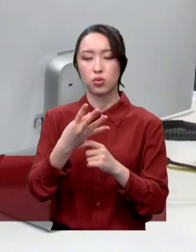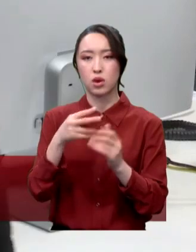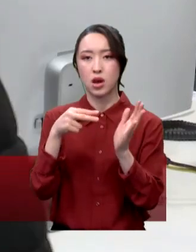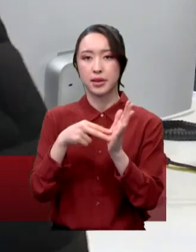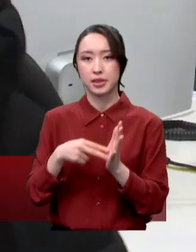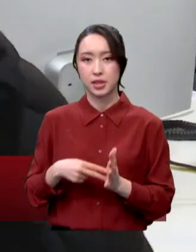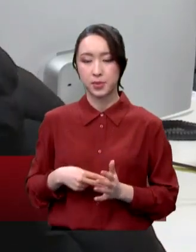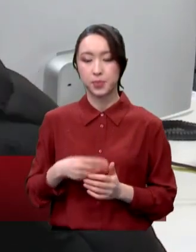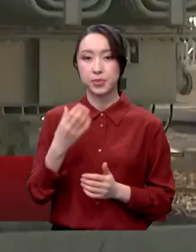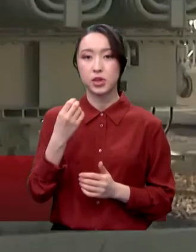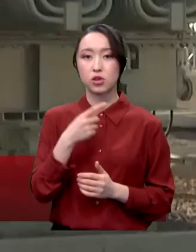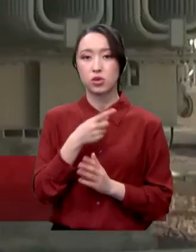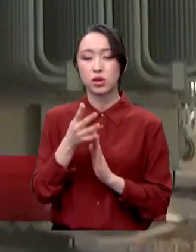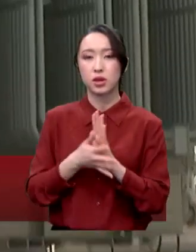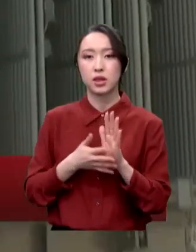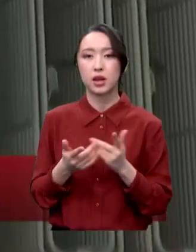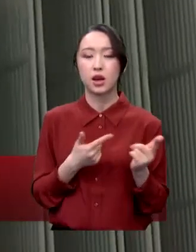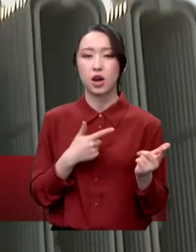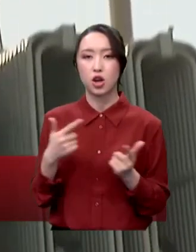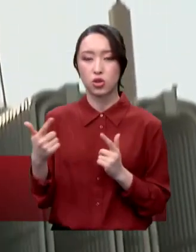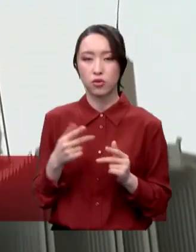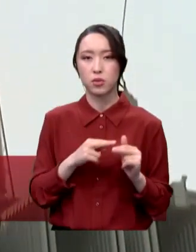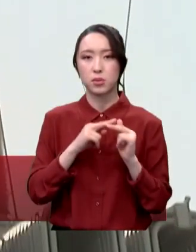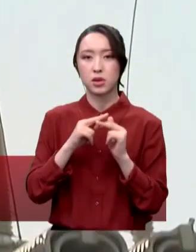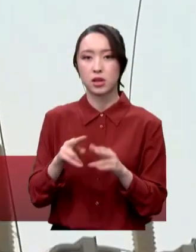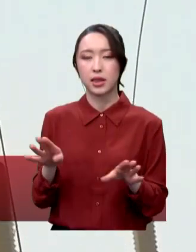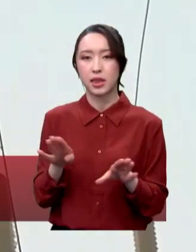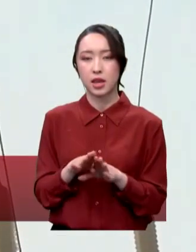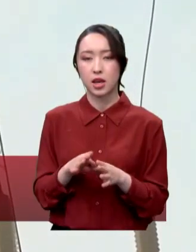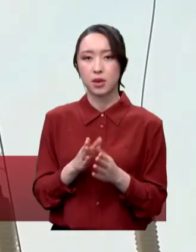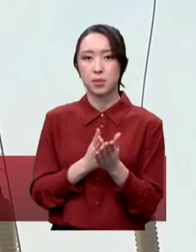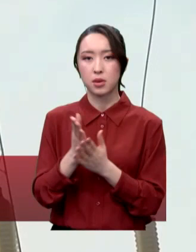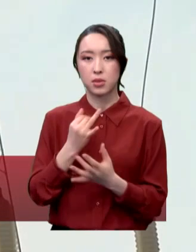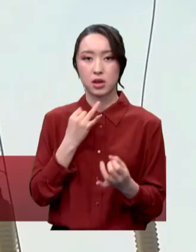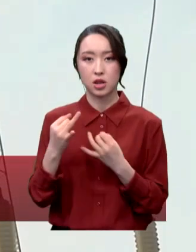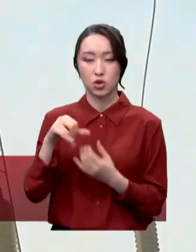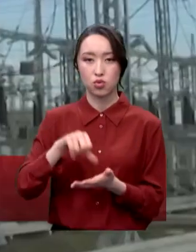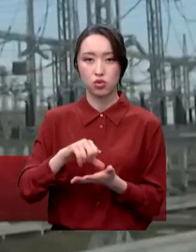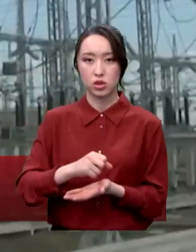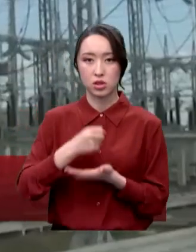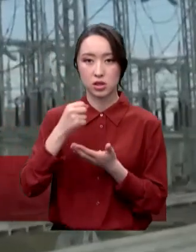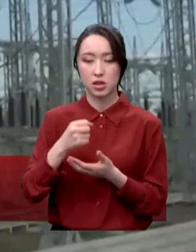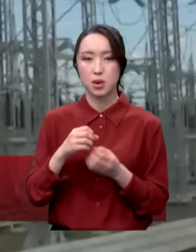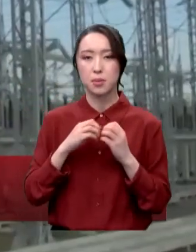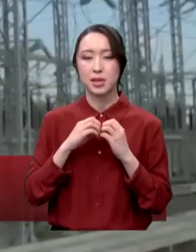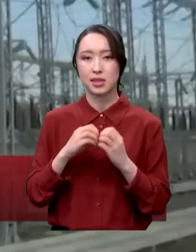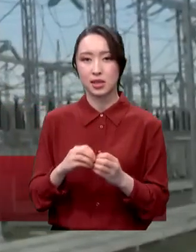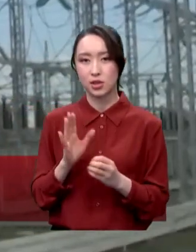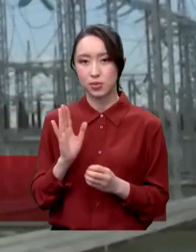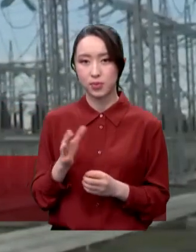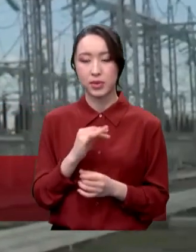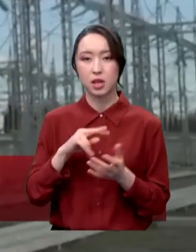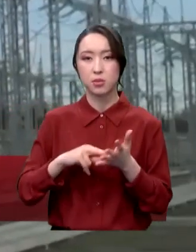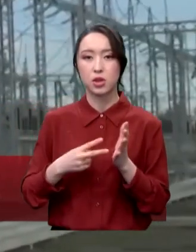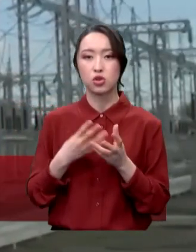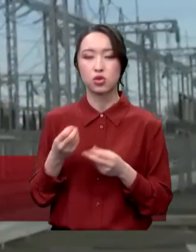Помимо этого, ведомстве отметили, что готовы перевести такие прямые диалоги с участниками закупок на регулярную основу. Планируются и поездки